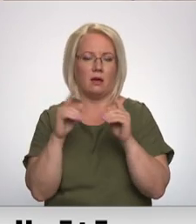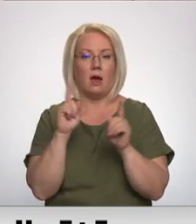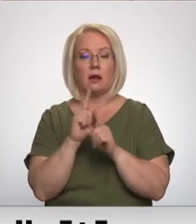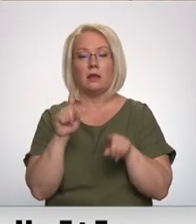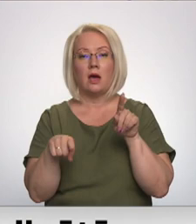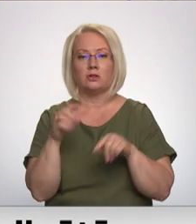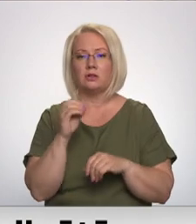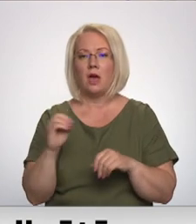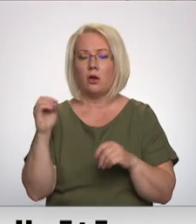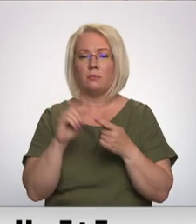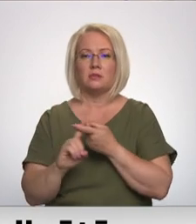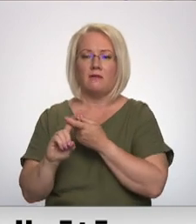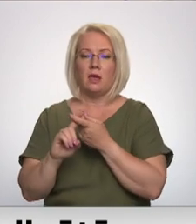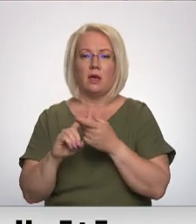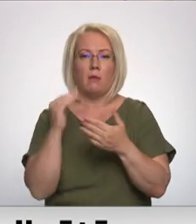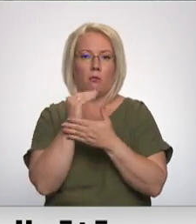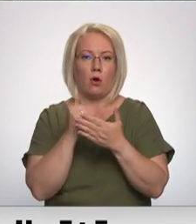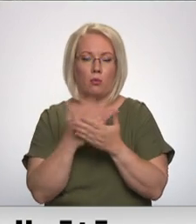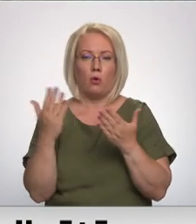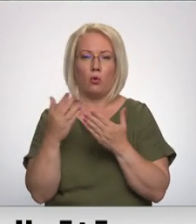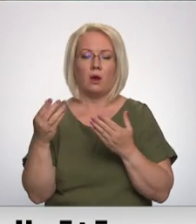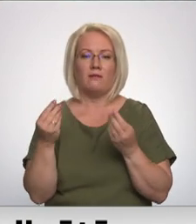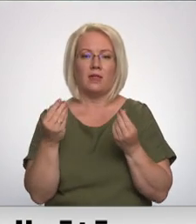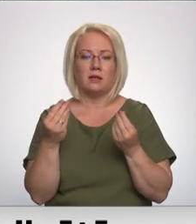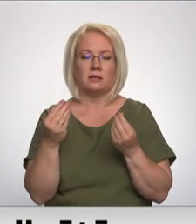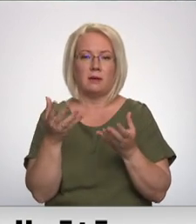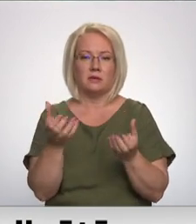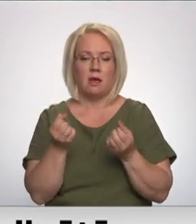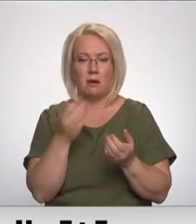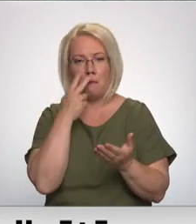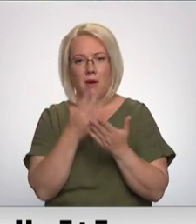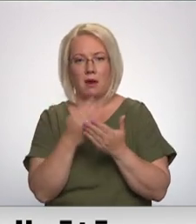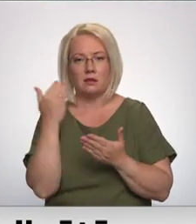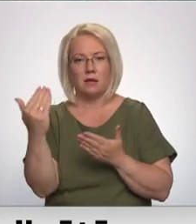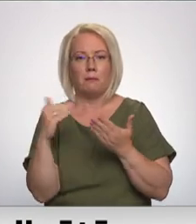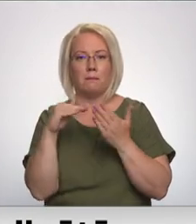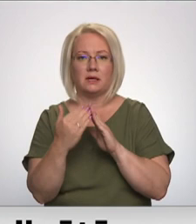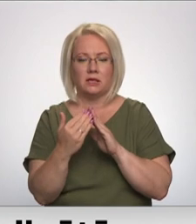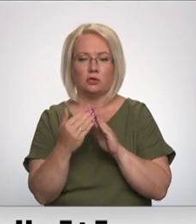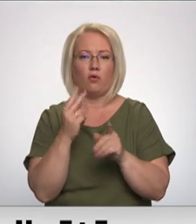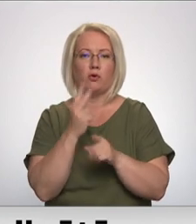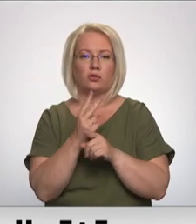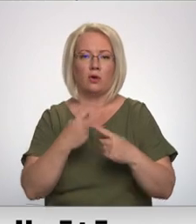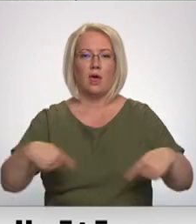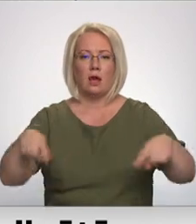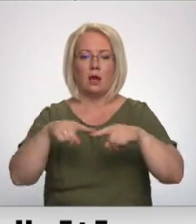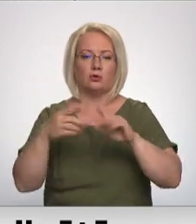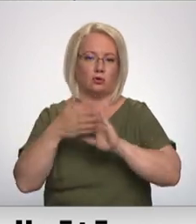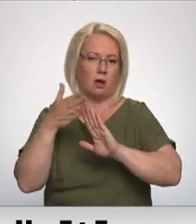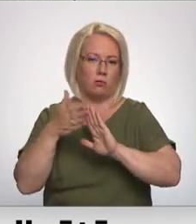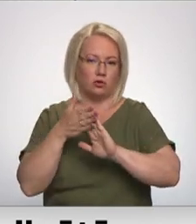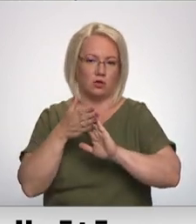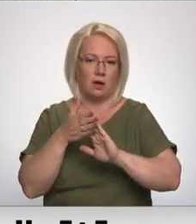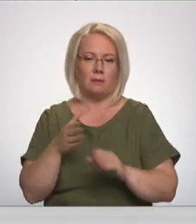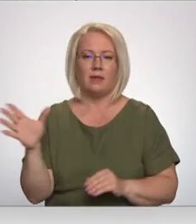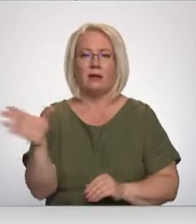Eiropas Savienības fondu programmas, kuras finansējuma saņemšana paredzēta pilsētas un funkcionālās teritorijas uzlabošanai. Un visa jau